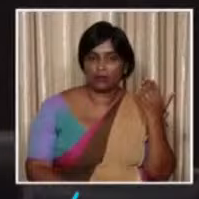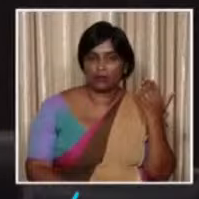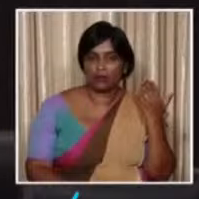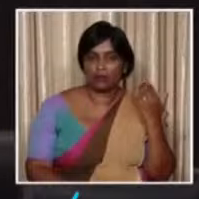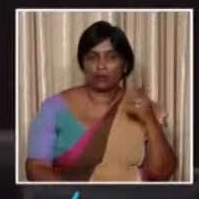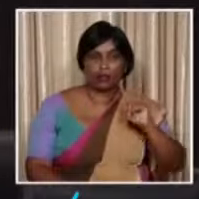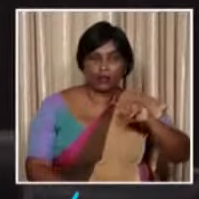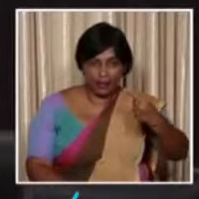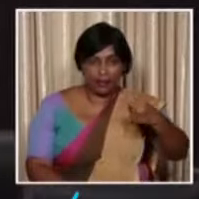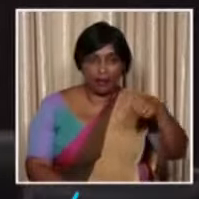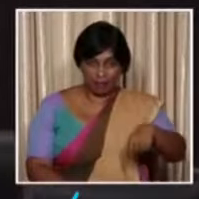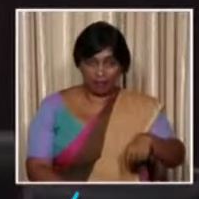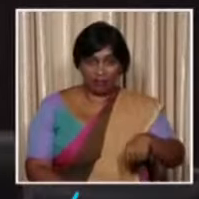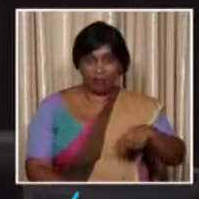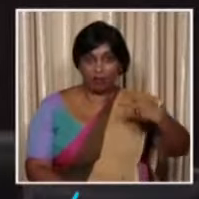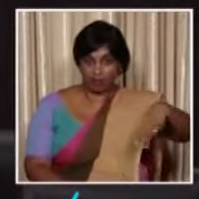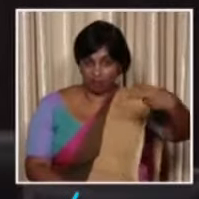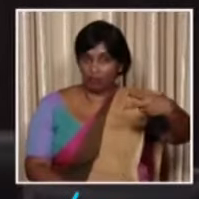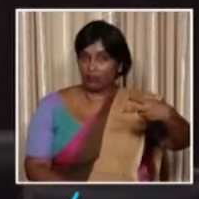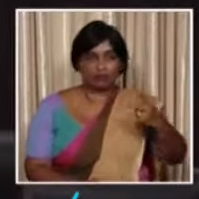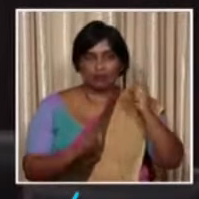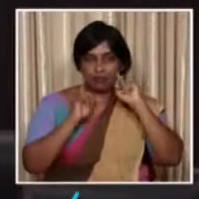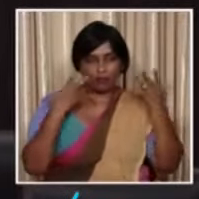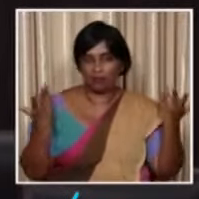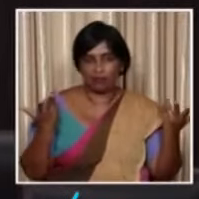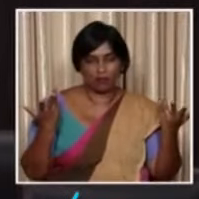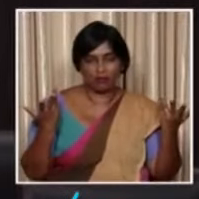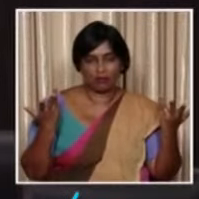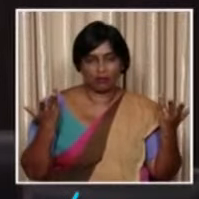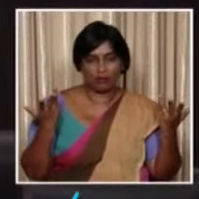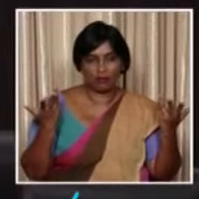ඒක හෙටද අදද අනිද්දාද කියන එක දන්නේ නැහැ